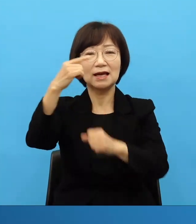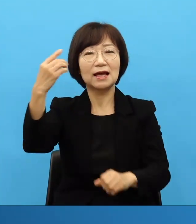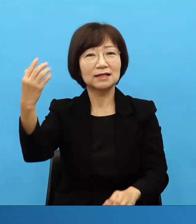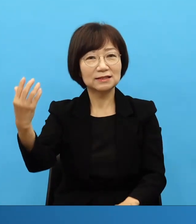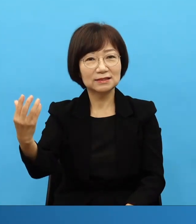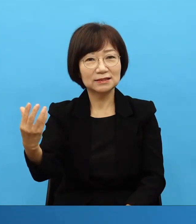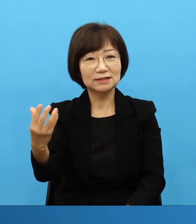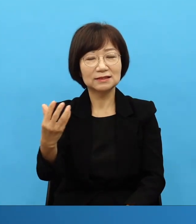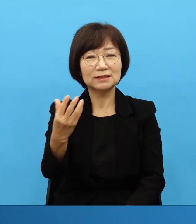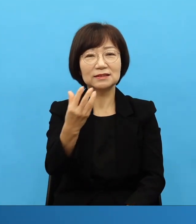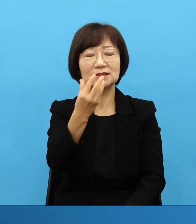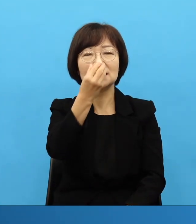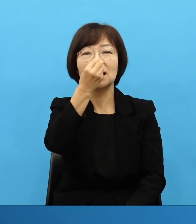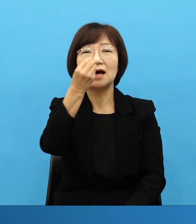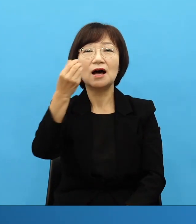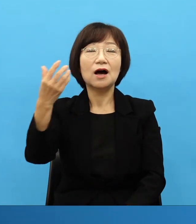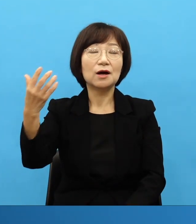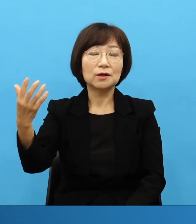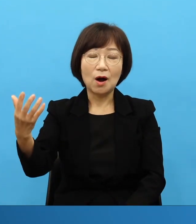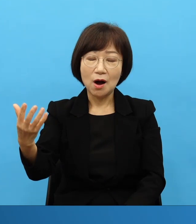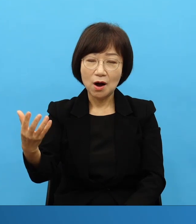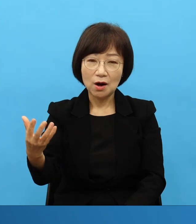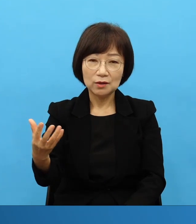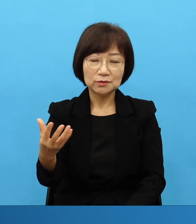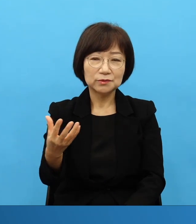아버지의 뜻은